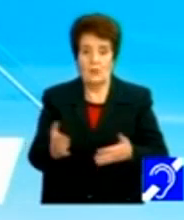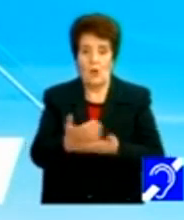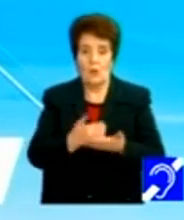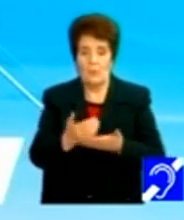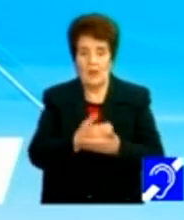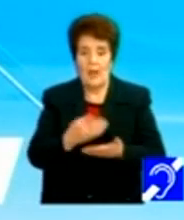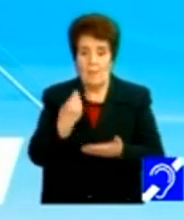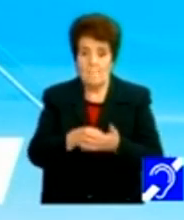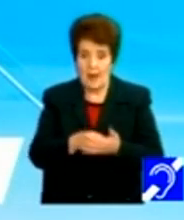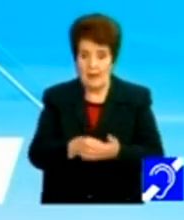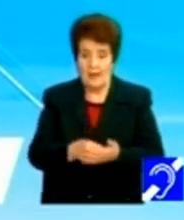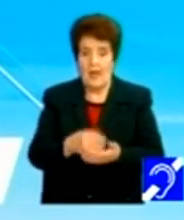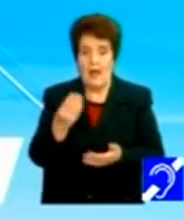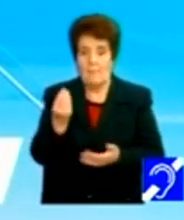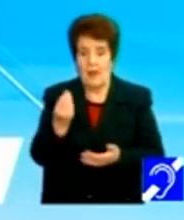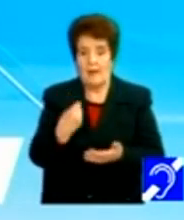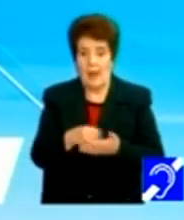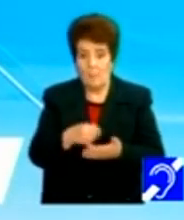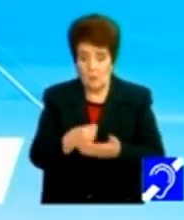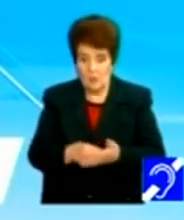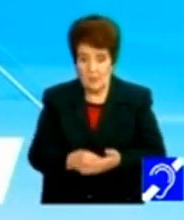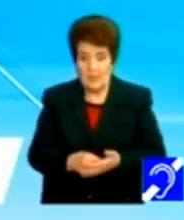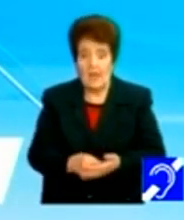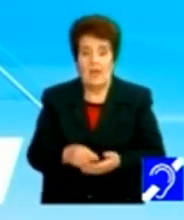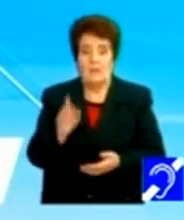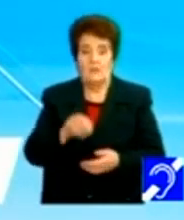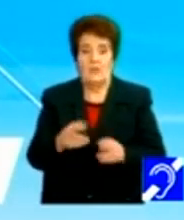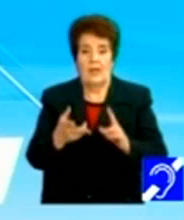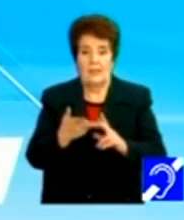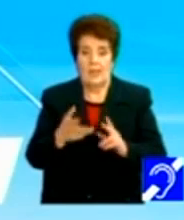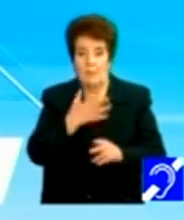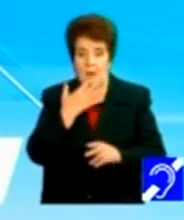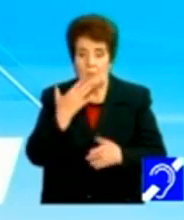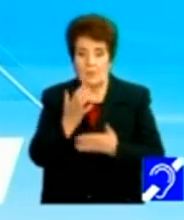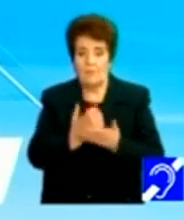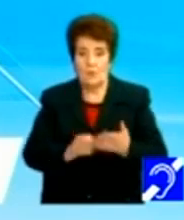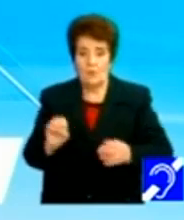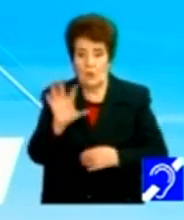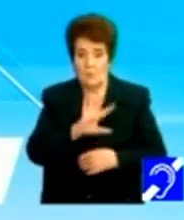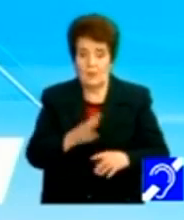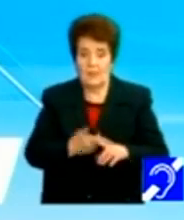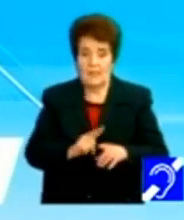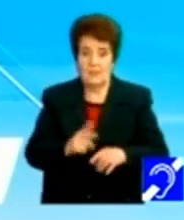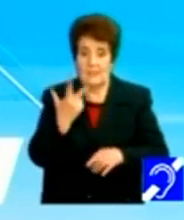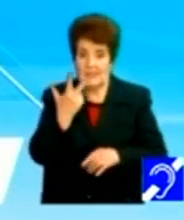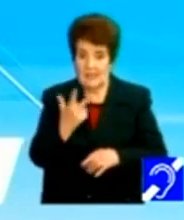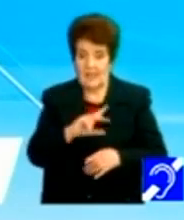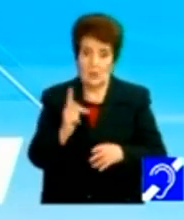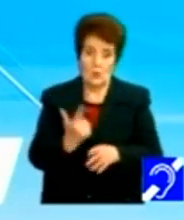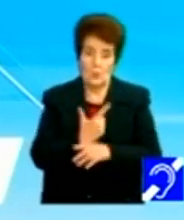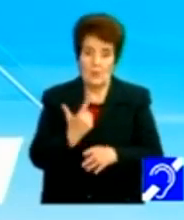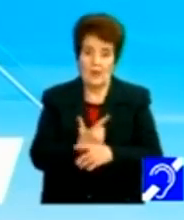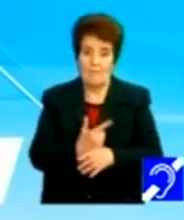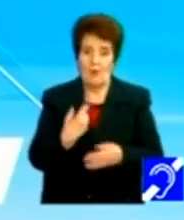bani la buget, apoi decentralizare, o a doua măsură administrativă și a treia, cât mai multe fonduri europene. Toate aceste trei vor duce la dublarea bugetului